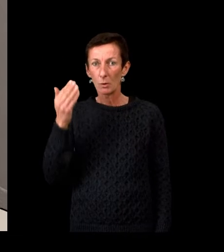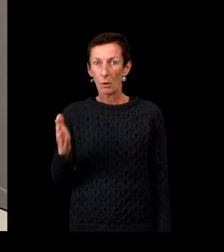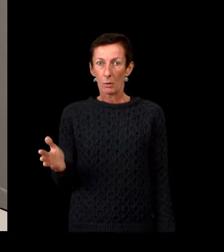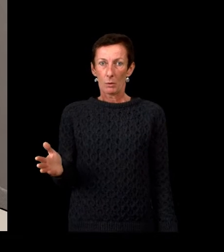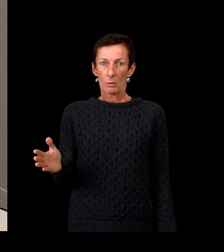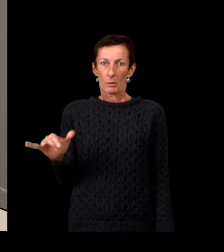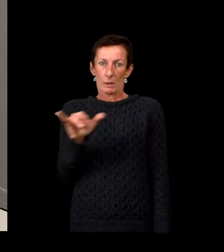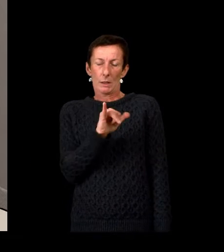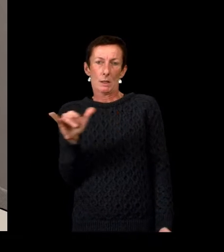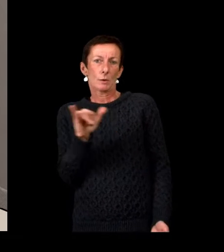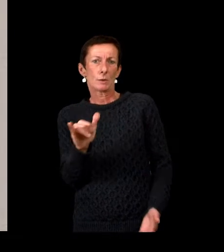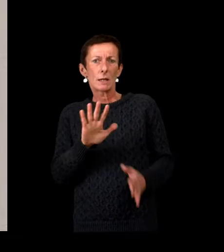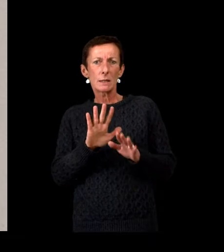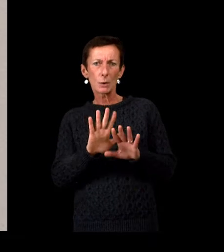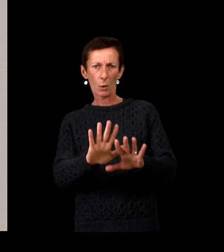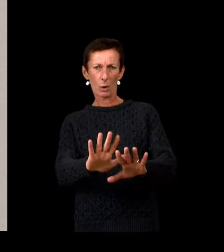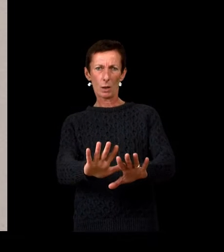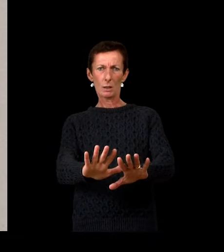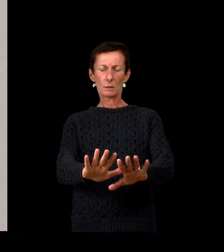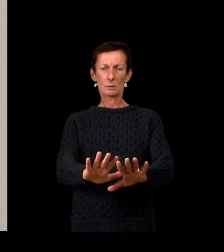Mais qu'est-ce que c'est que cette horreur?